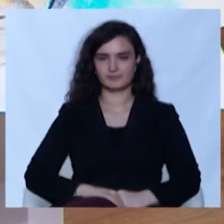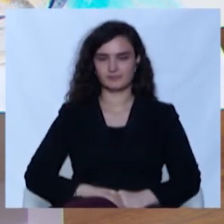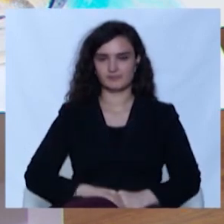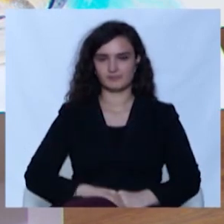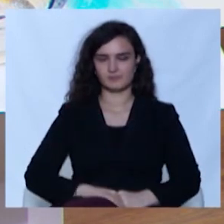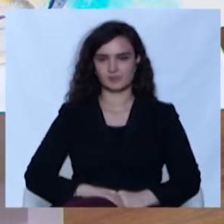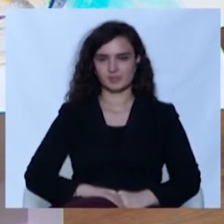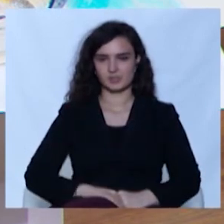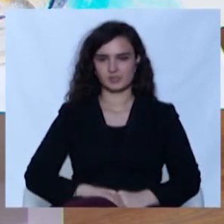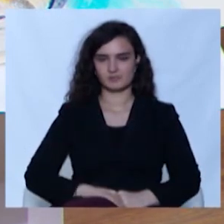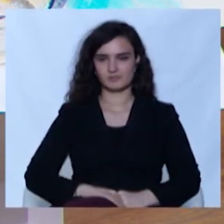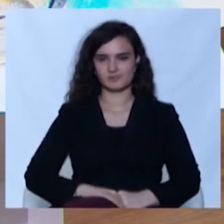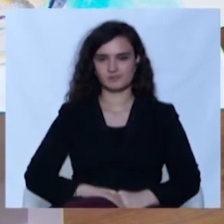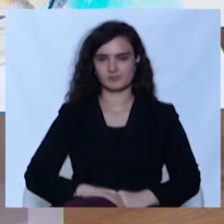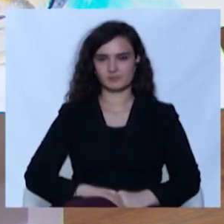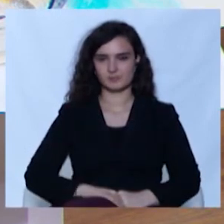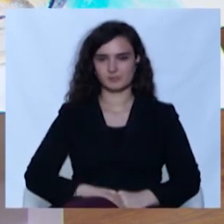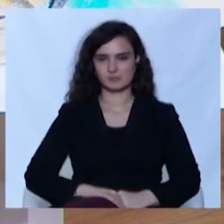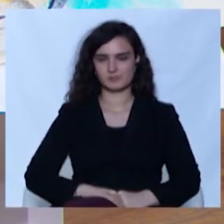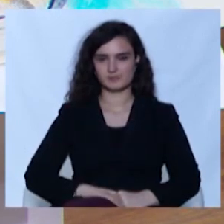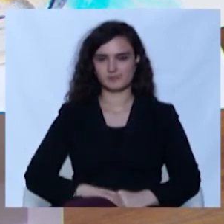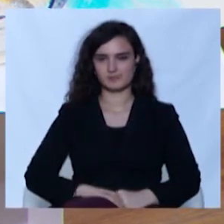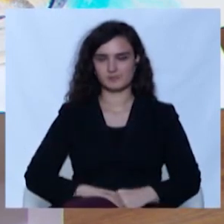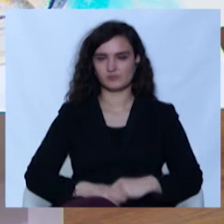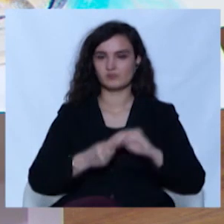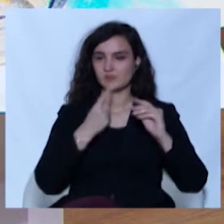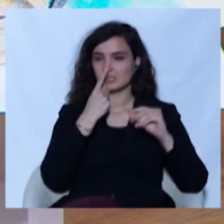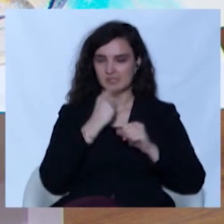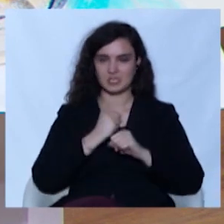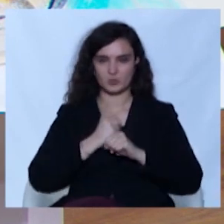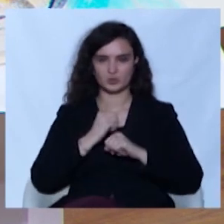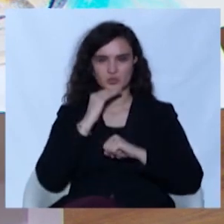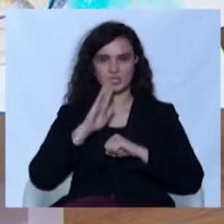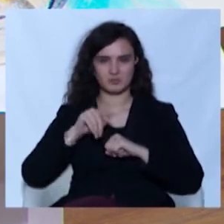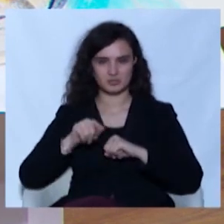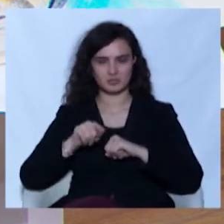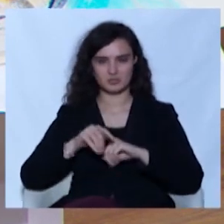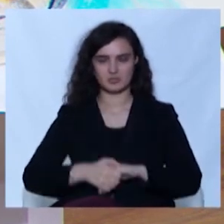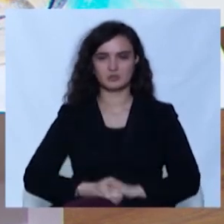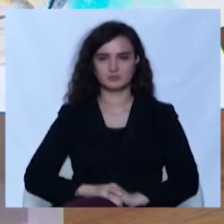ой, схвери, кавак этот, срулится к Марисе,